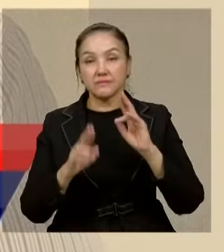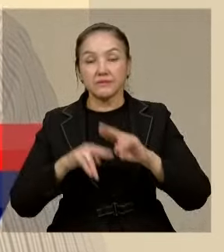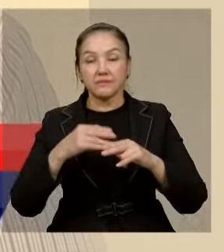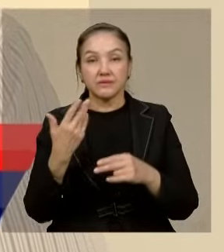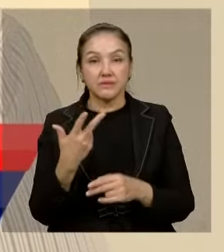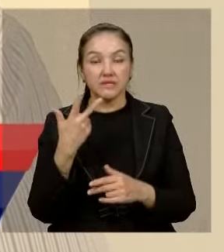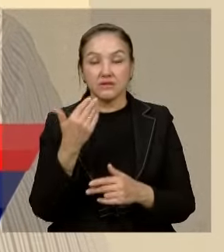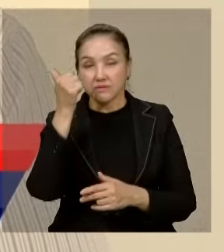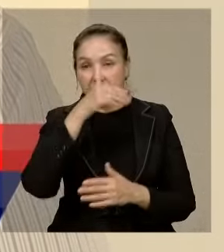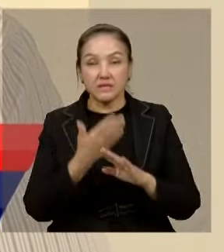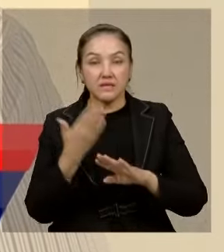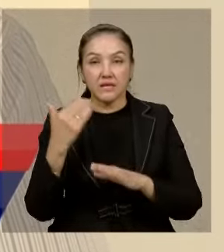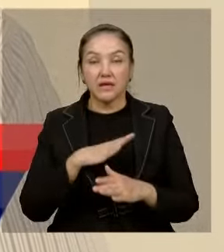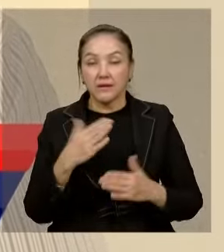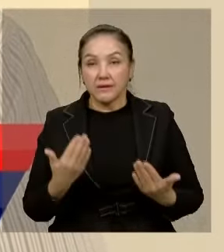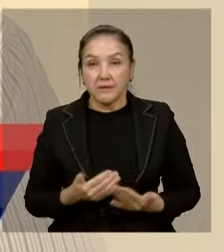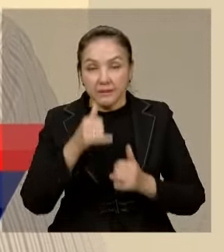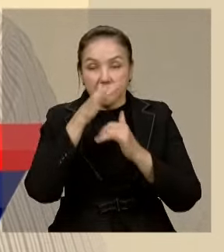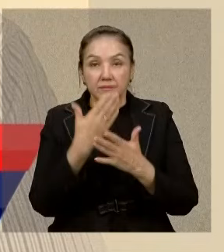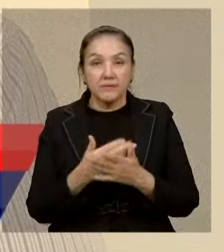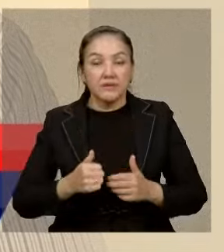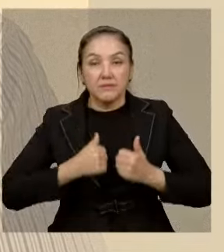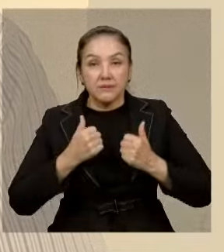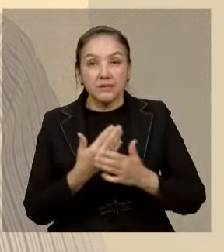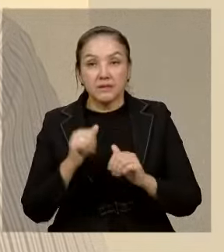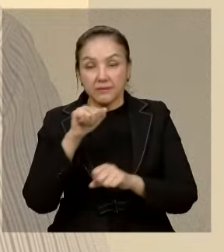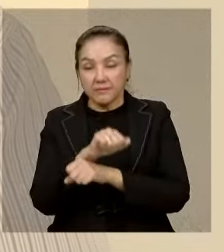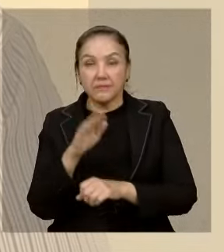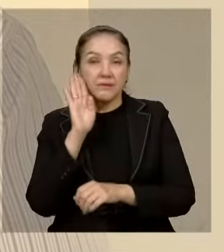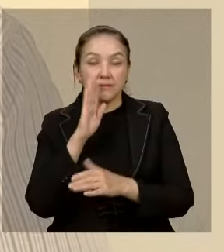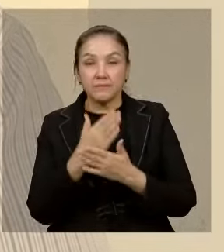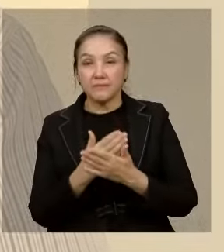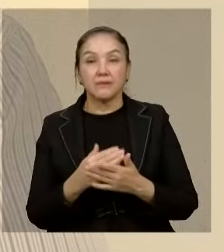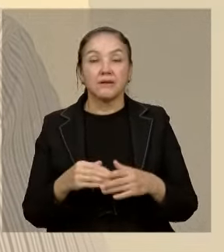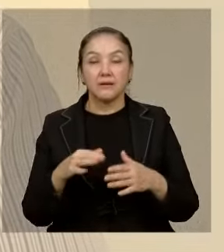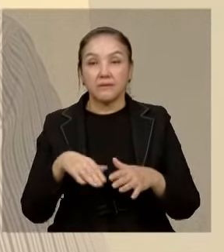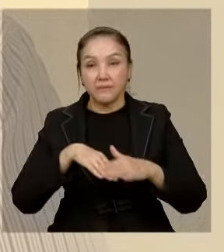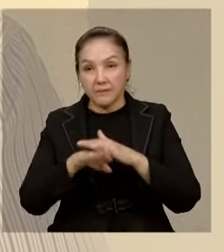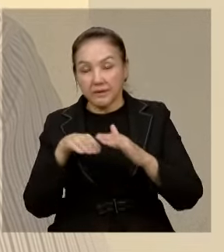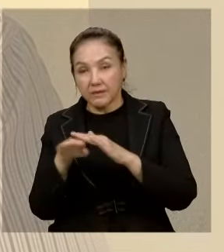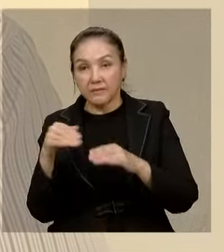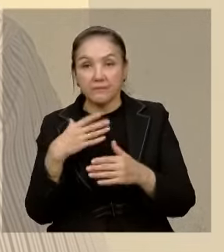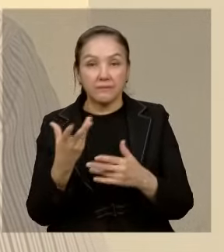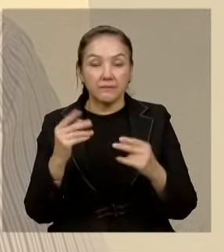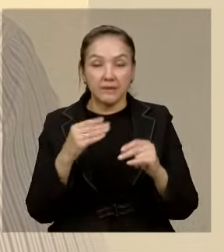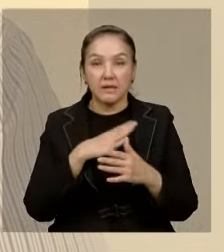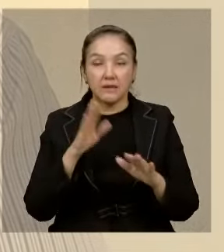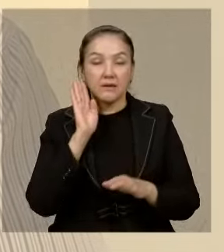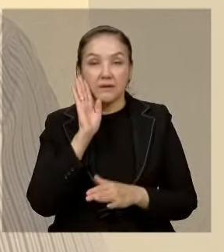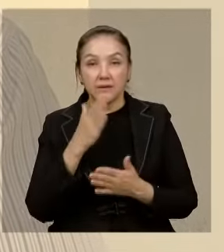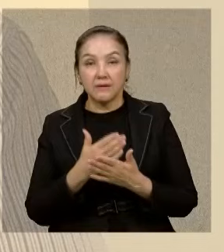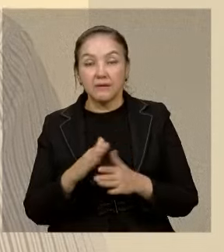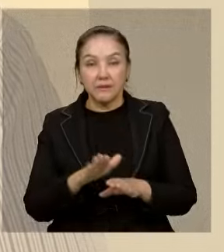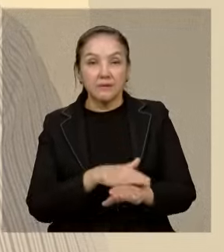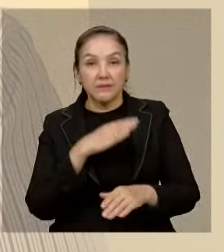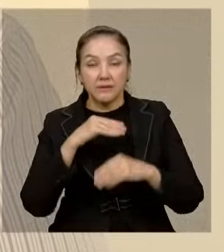года назад Мы практически не успели там пожить пытались как могли остановить воду мешками обкладывать Где пройти вода стояла